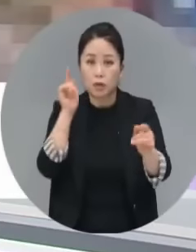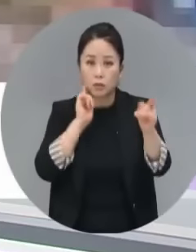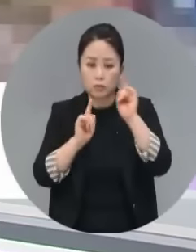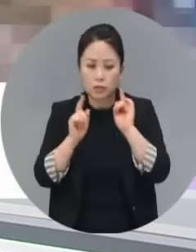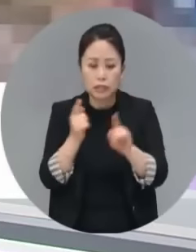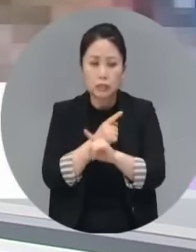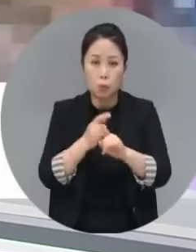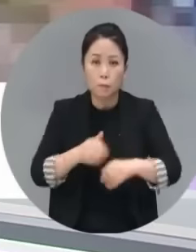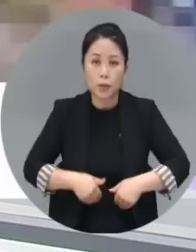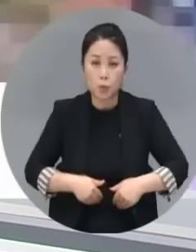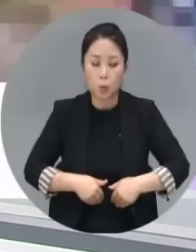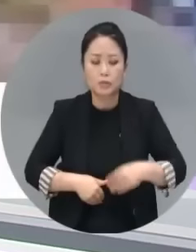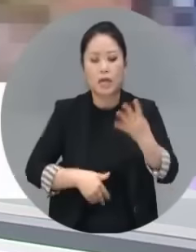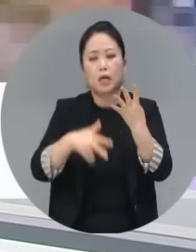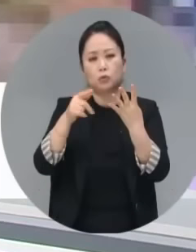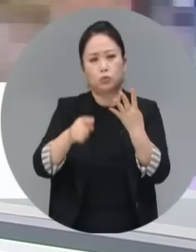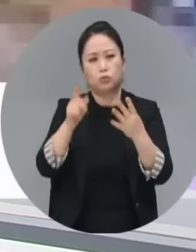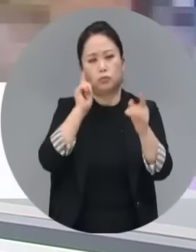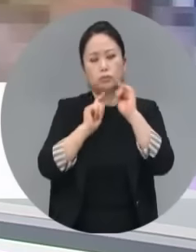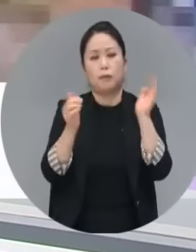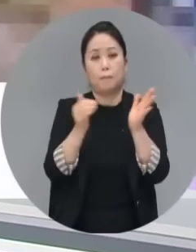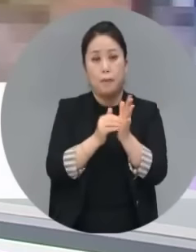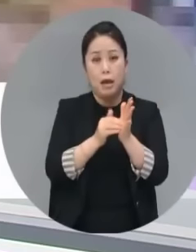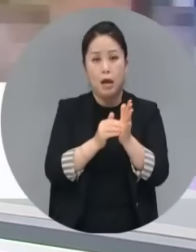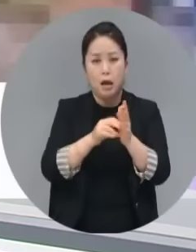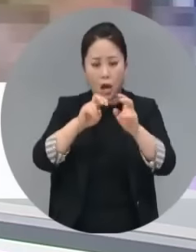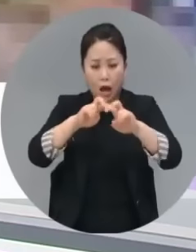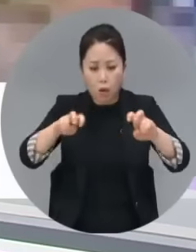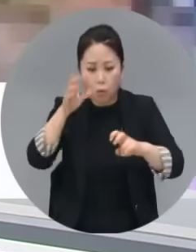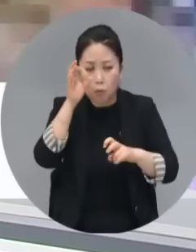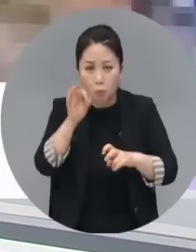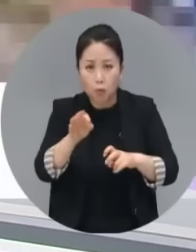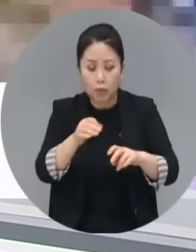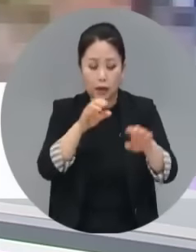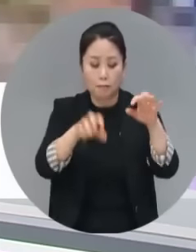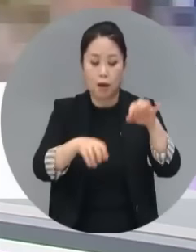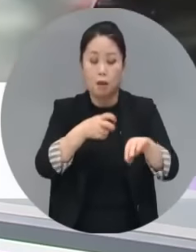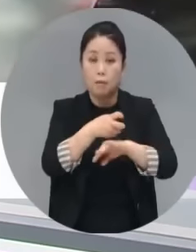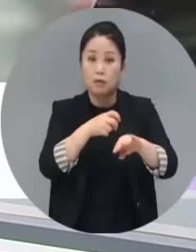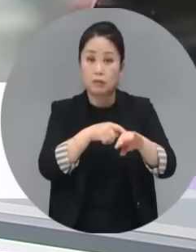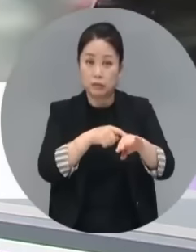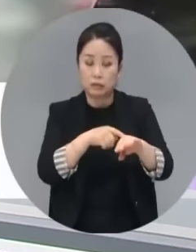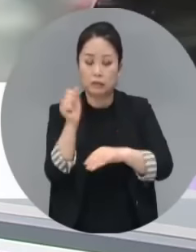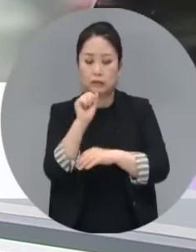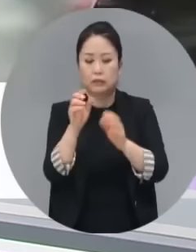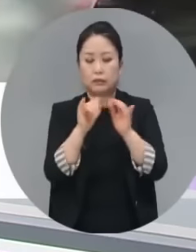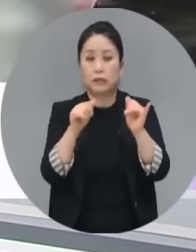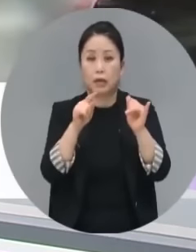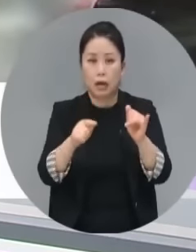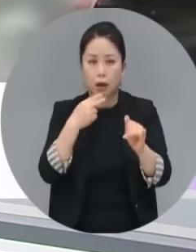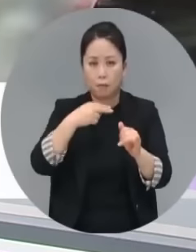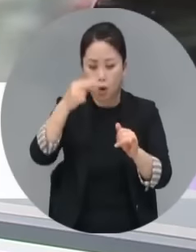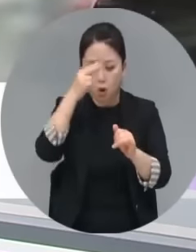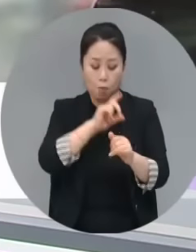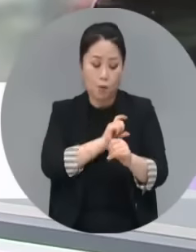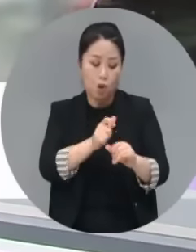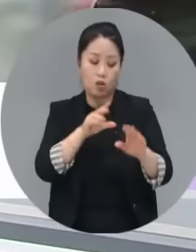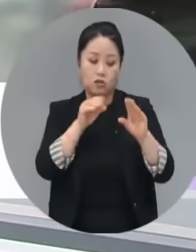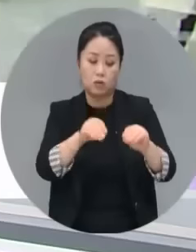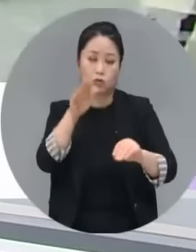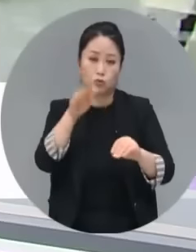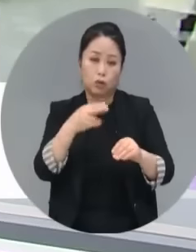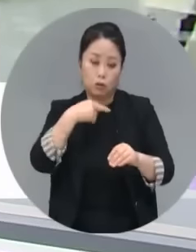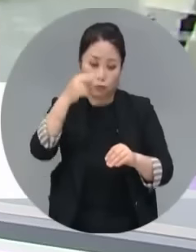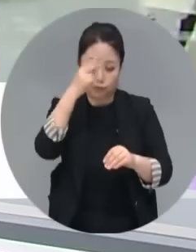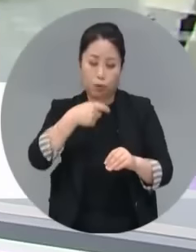부상을 입었습니다. 그런데 알고 봤더니 마을버스 기사가 면허 정지 수준의 음주 상태였고 운행 전 음주